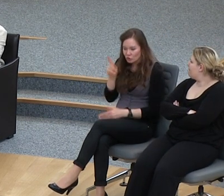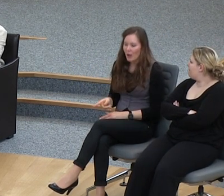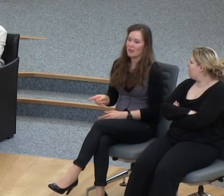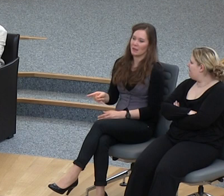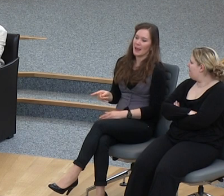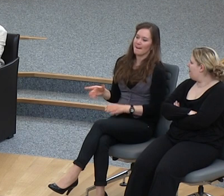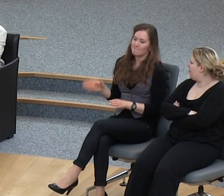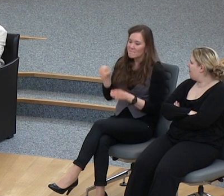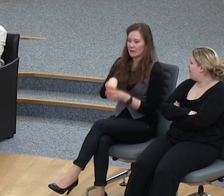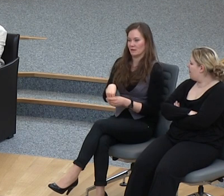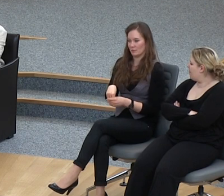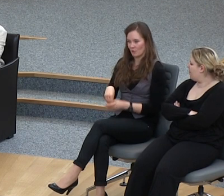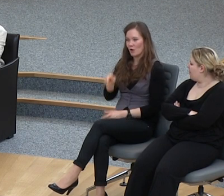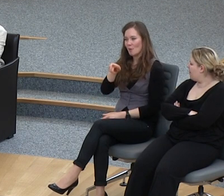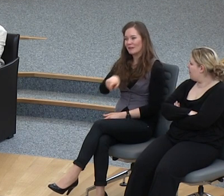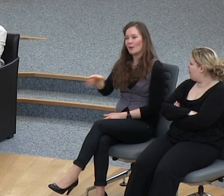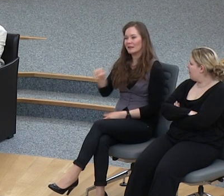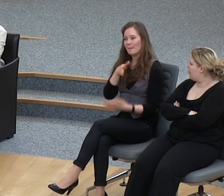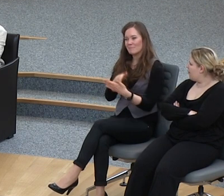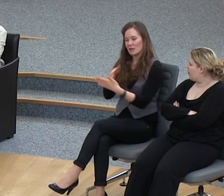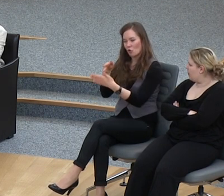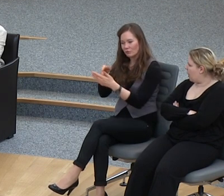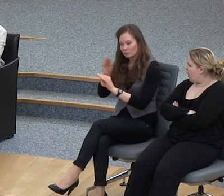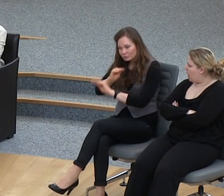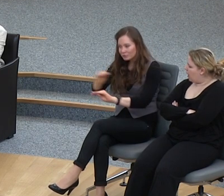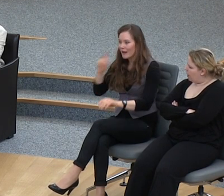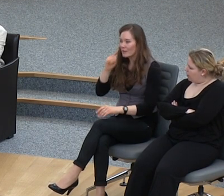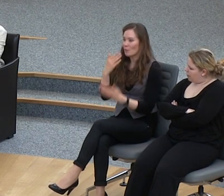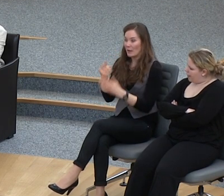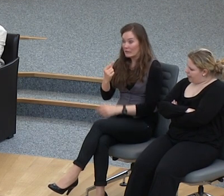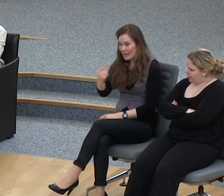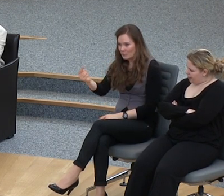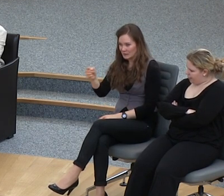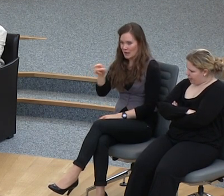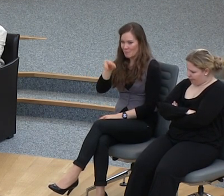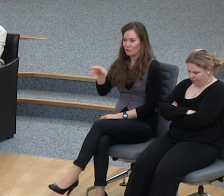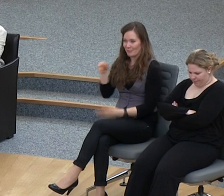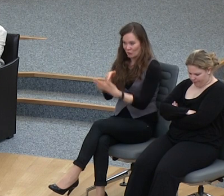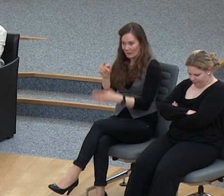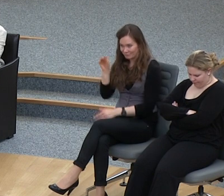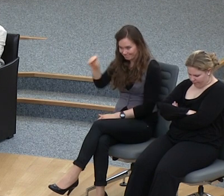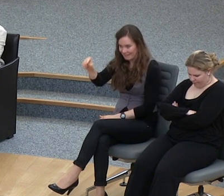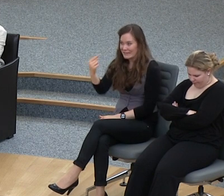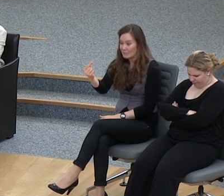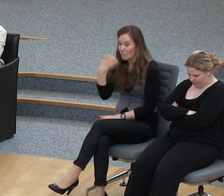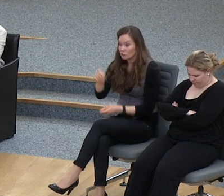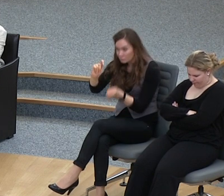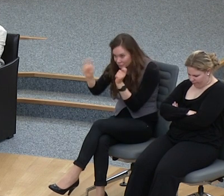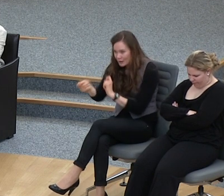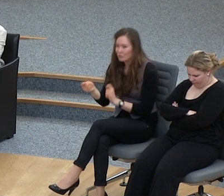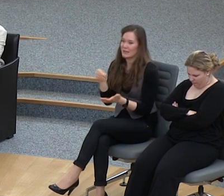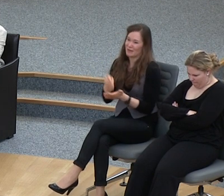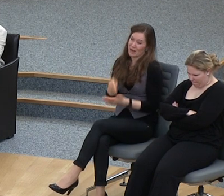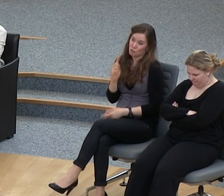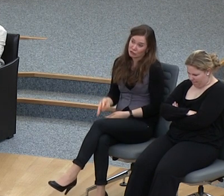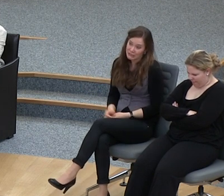auf und an die Menschen mit Behinderungen nach dem Motto, wenn ihr was verändern wollt, müsst ihr euch auch einbringen. Das ist das